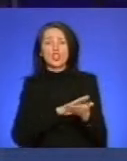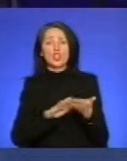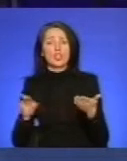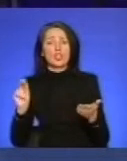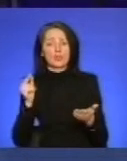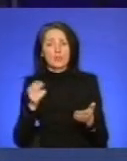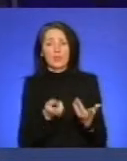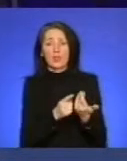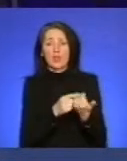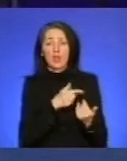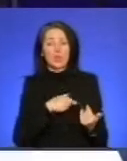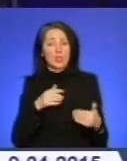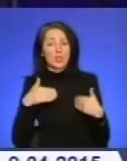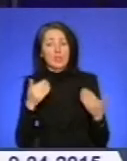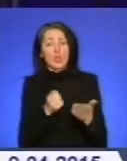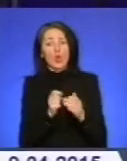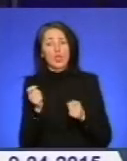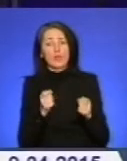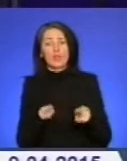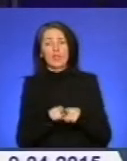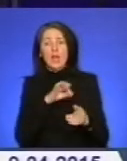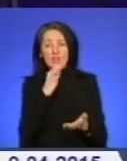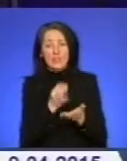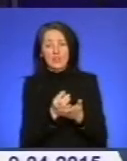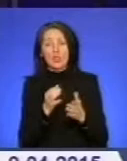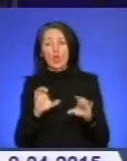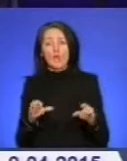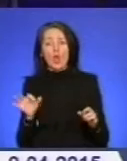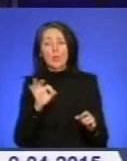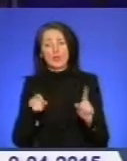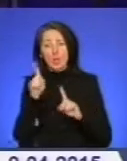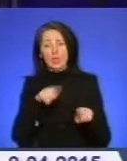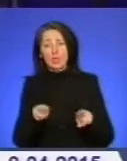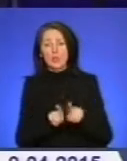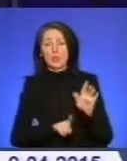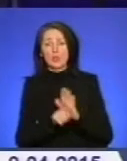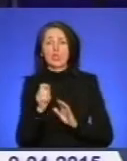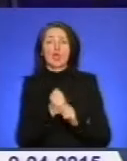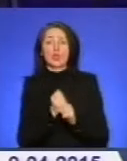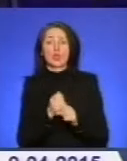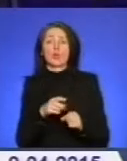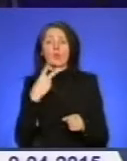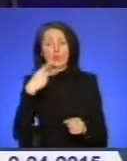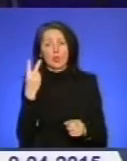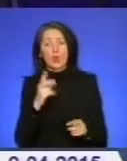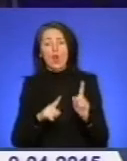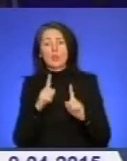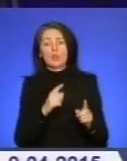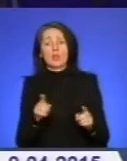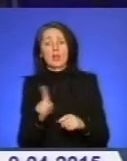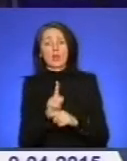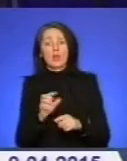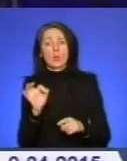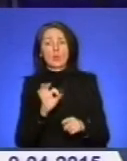Кілька депутатських звернень до керівництва та звіт голови обласної ради так розпочала роботу 52-га сесія Тернопільської обласної ради. Народні обранці внесли зміни до